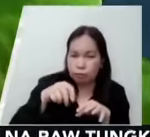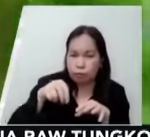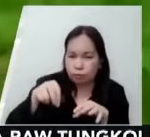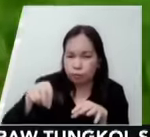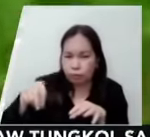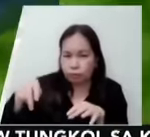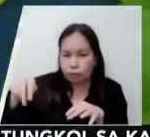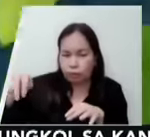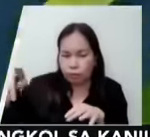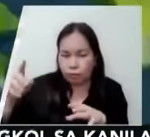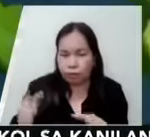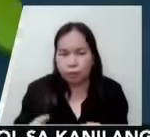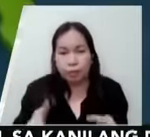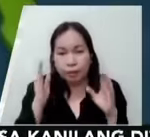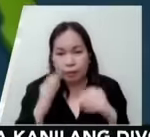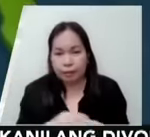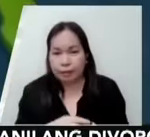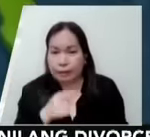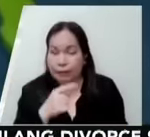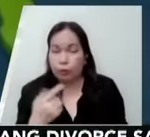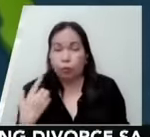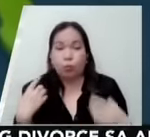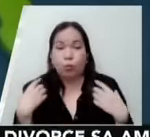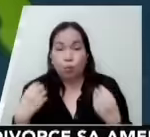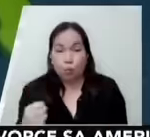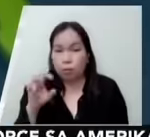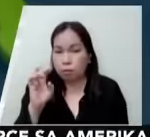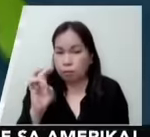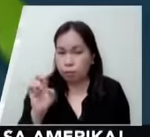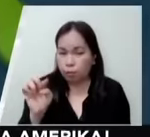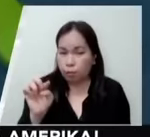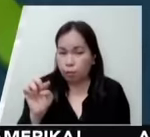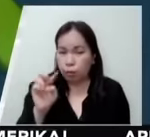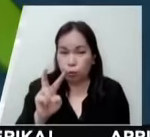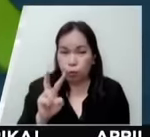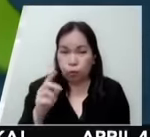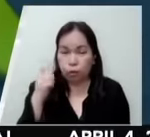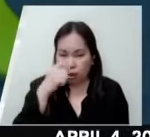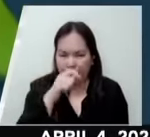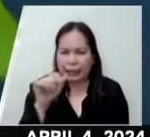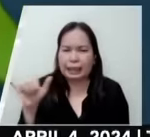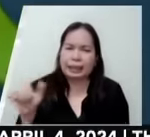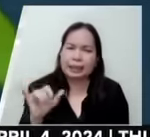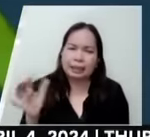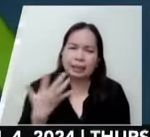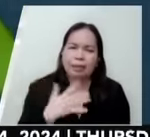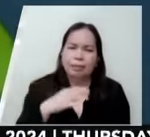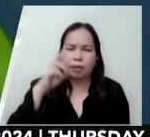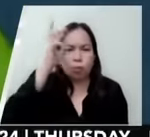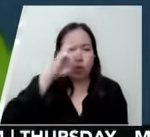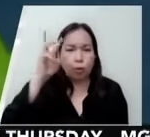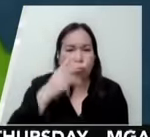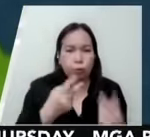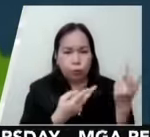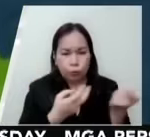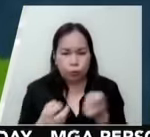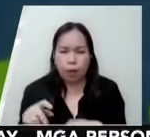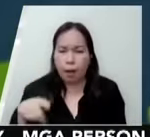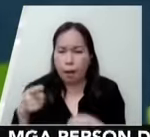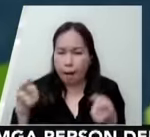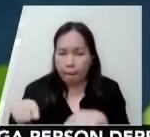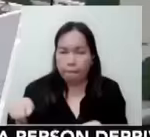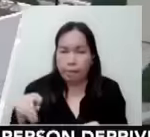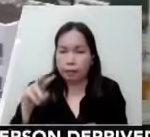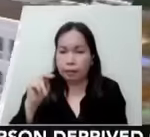Ang magnitude 7.2 na lindol sa Taiwan ang sinasabing potensyal na lakas ng pinangangambang The Big One sa Metro Manila kapag gumalaw ang West